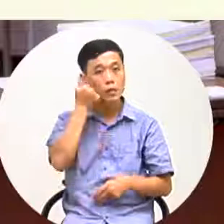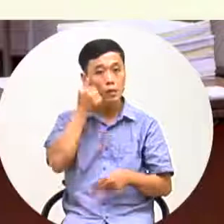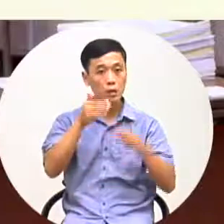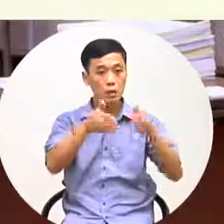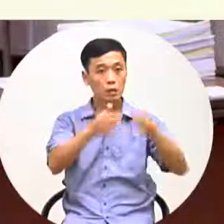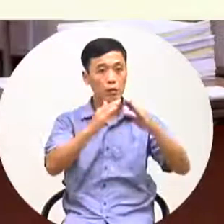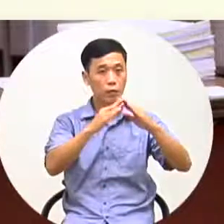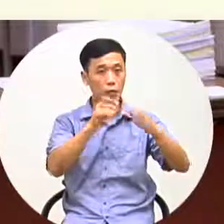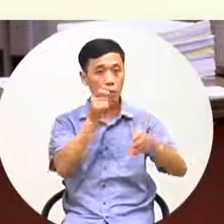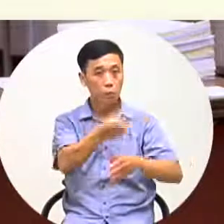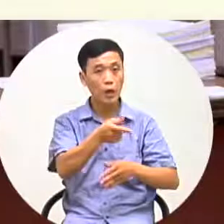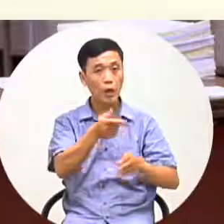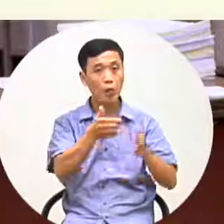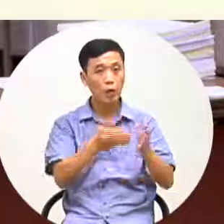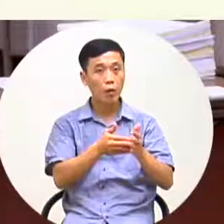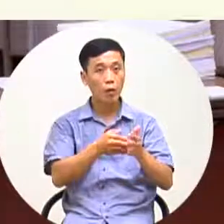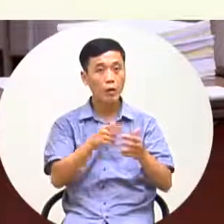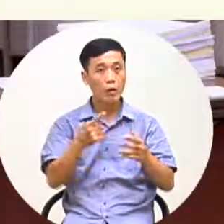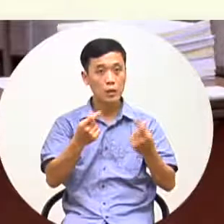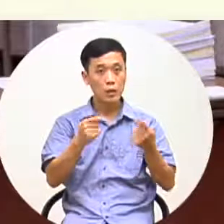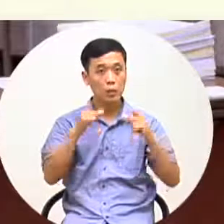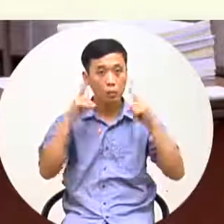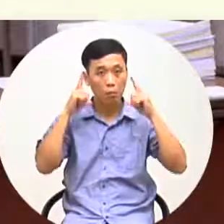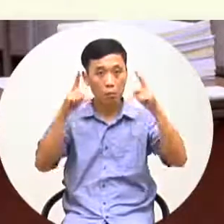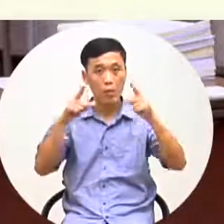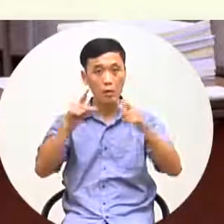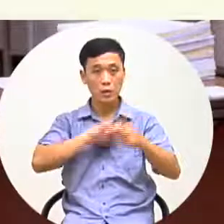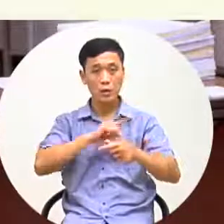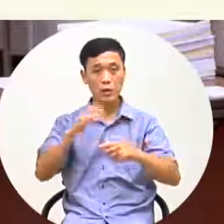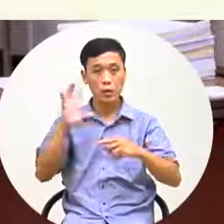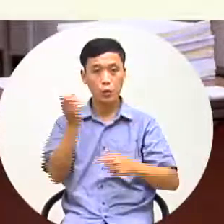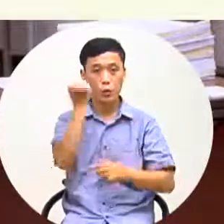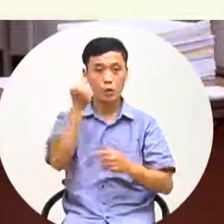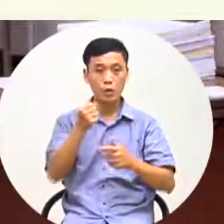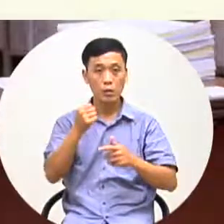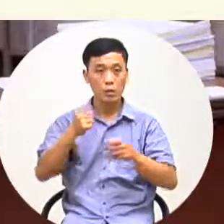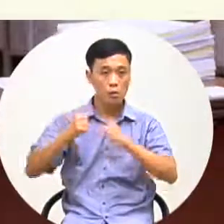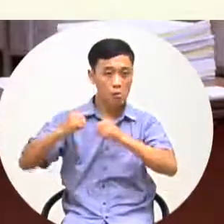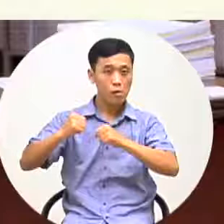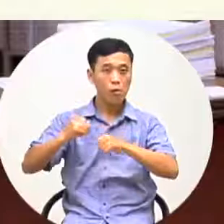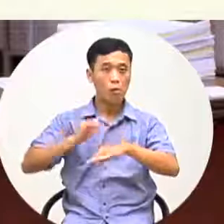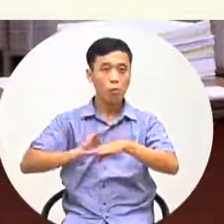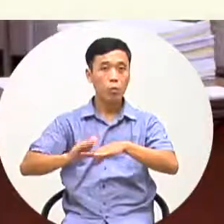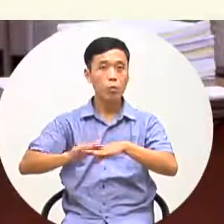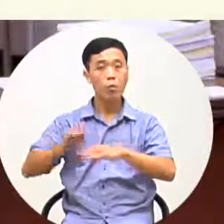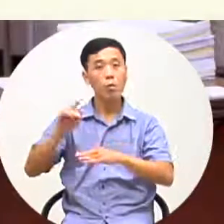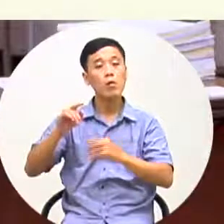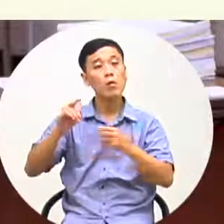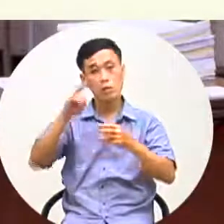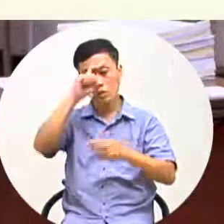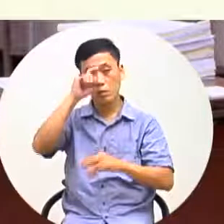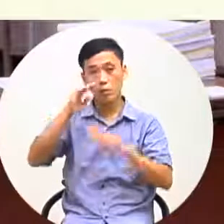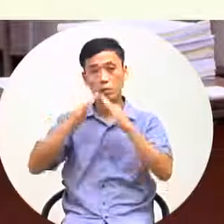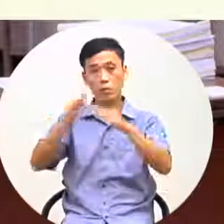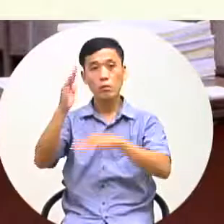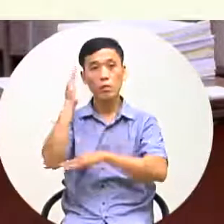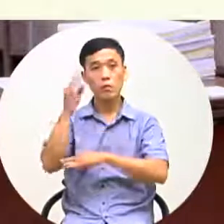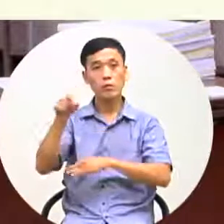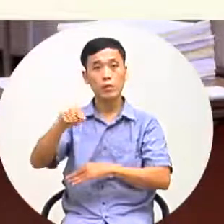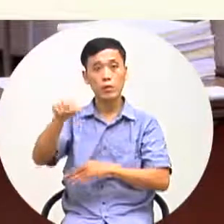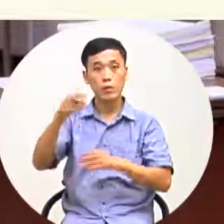出来为着家己的观念做一个争取啊。嘛，希望哦，咱的市政府的对不对？吼，啊，这个监管单位对不对？可以还他